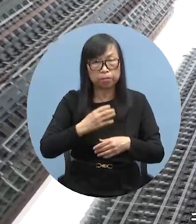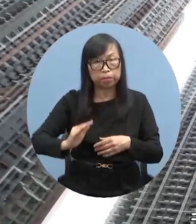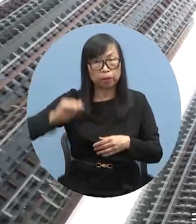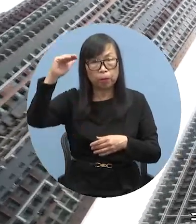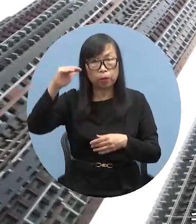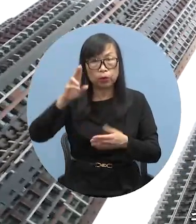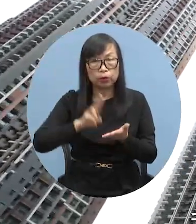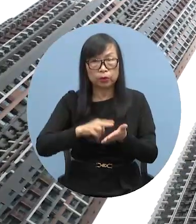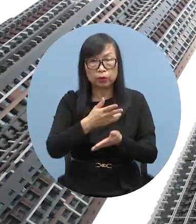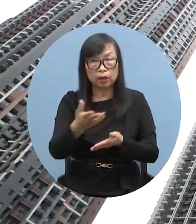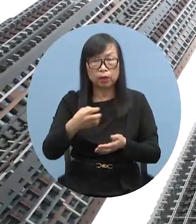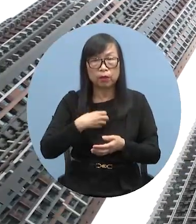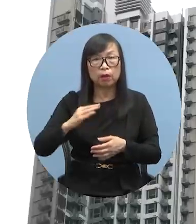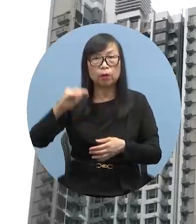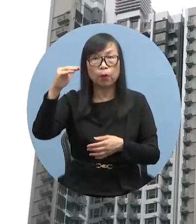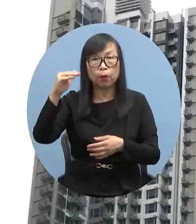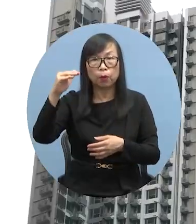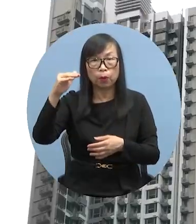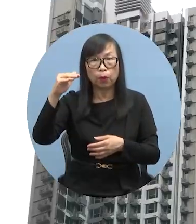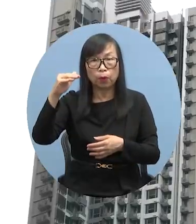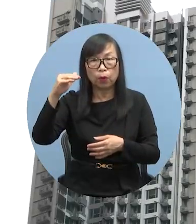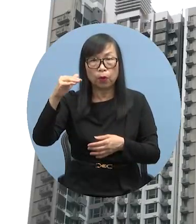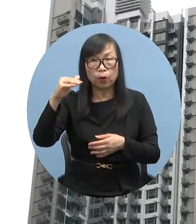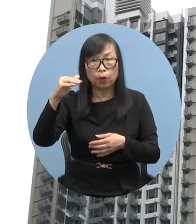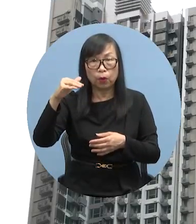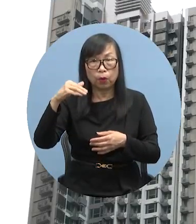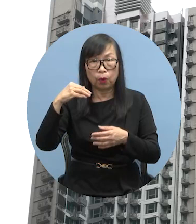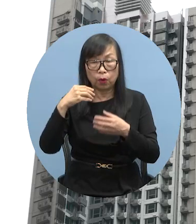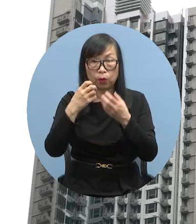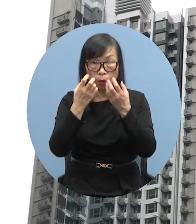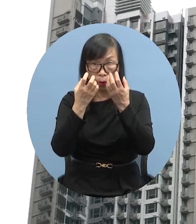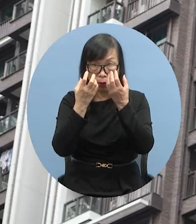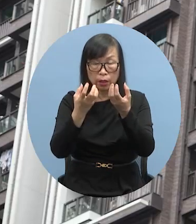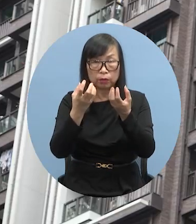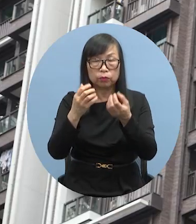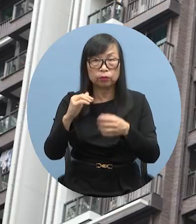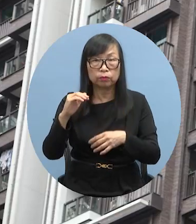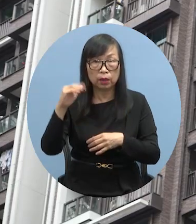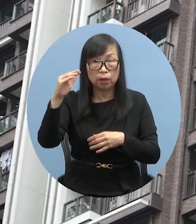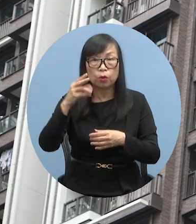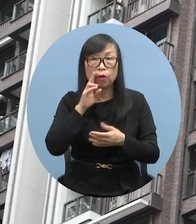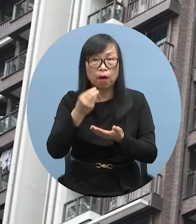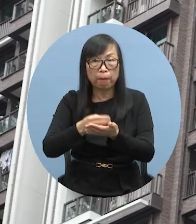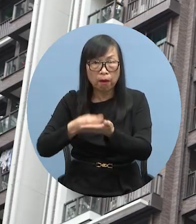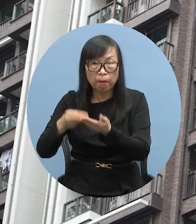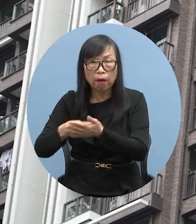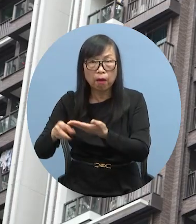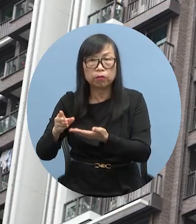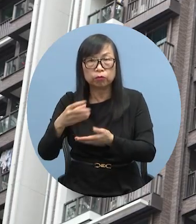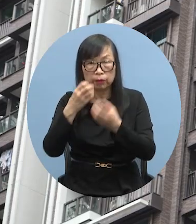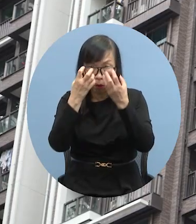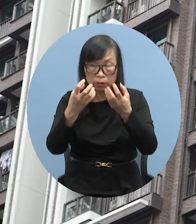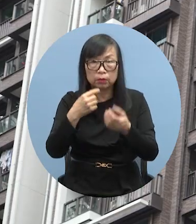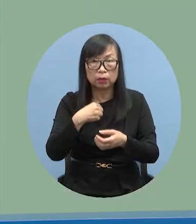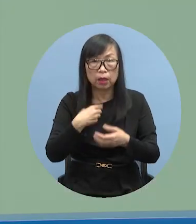信大家都覺得是高的，咁高當然我哋係關注，但係炒賣我哋亦都係關注嘅。喺目前嚟講咧，